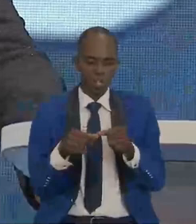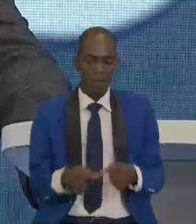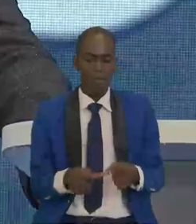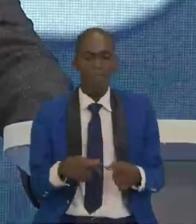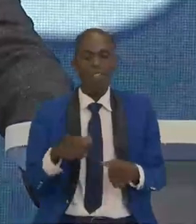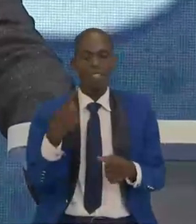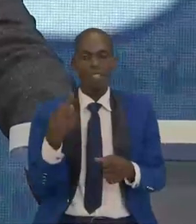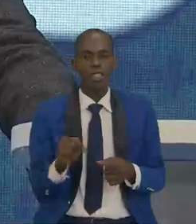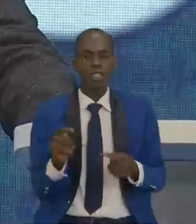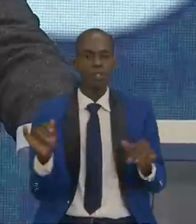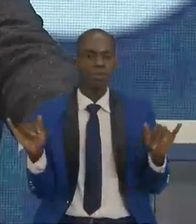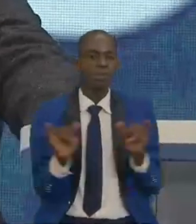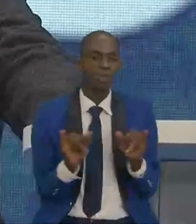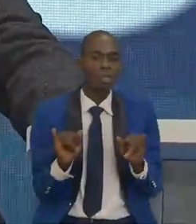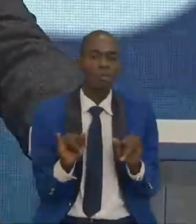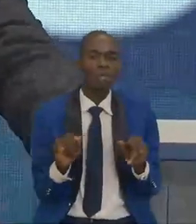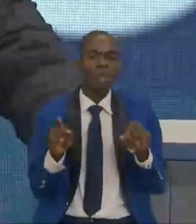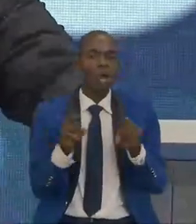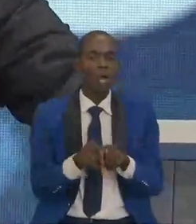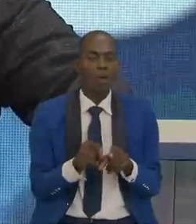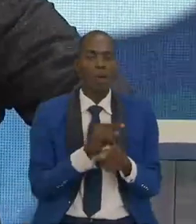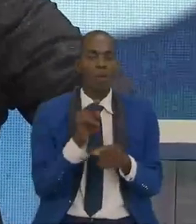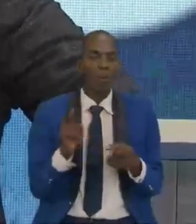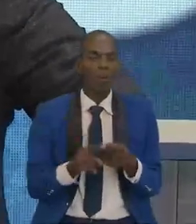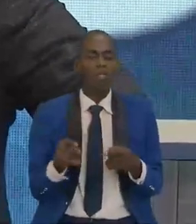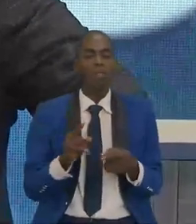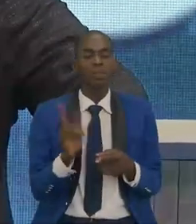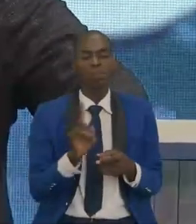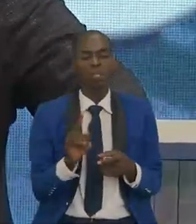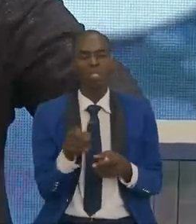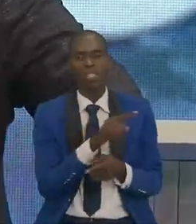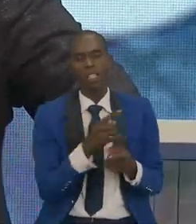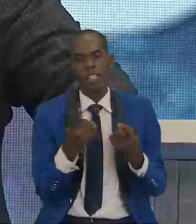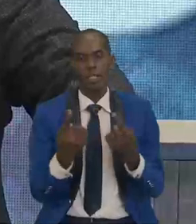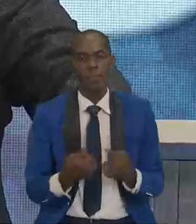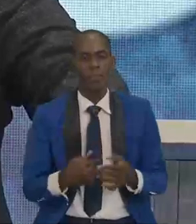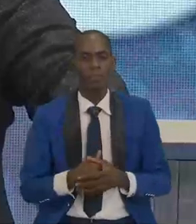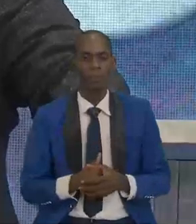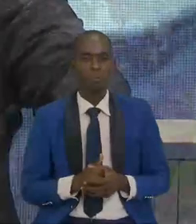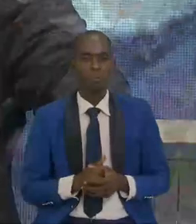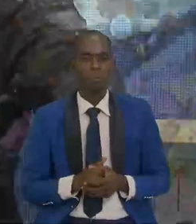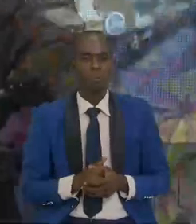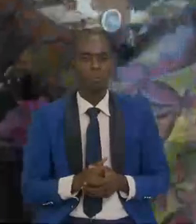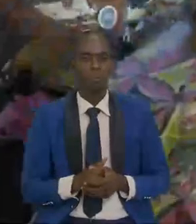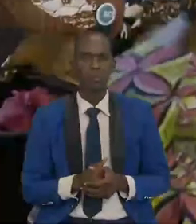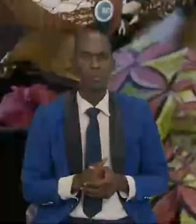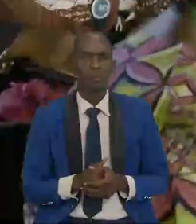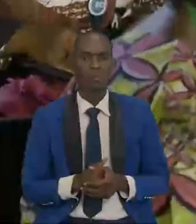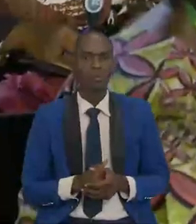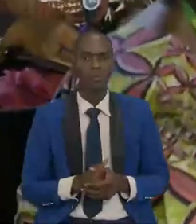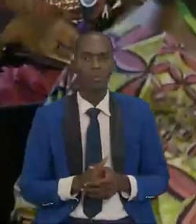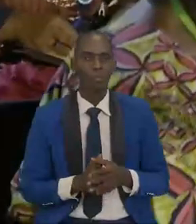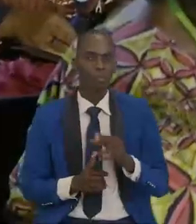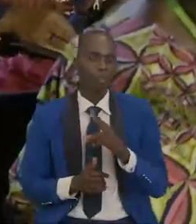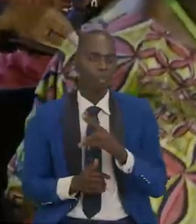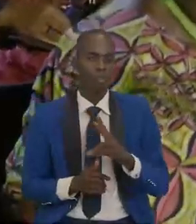renouvellent, ils ne sont pas renouvelés. Ils demeurent les mêmes comme ils étaient